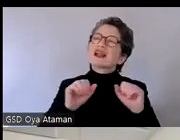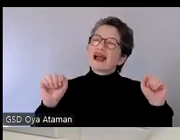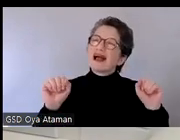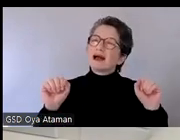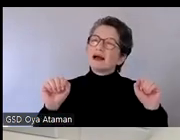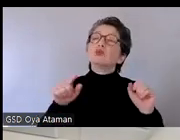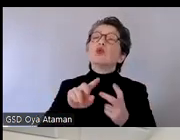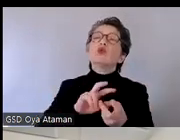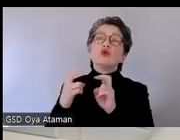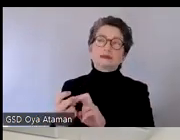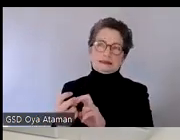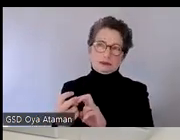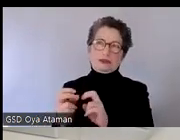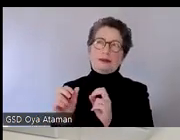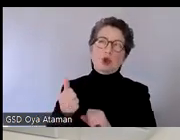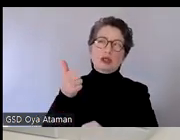Act.